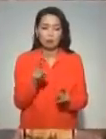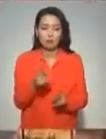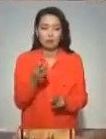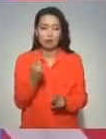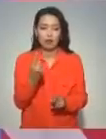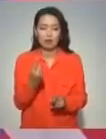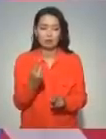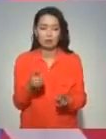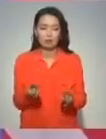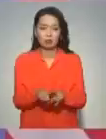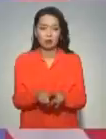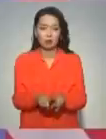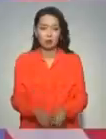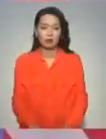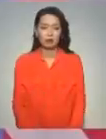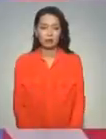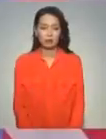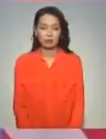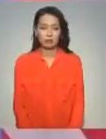такой.